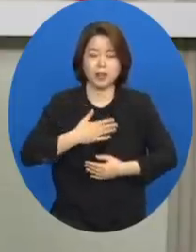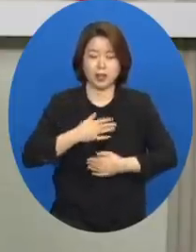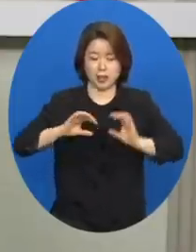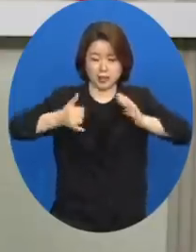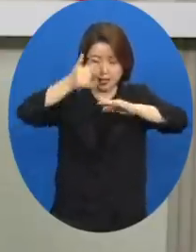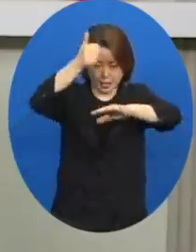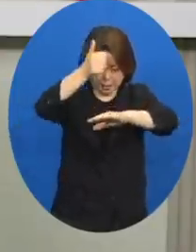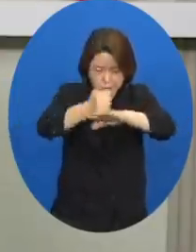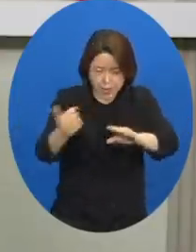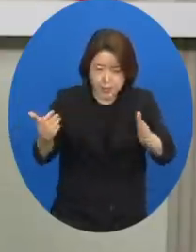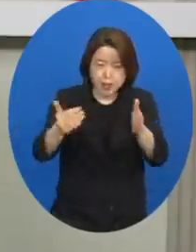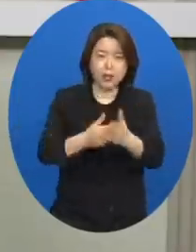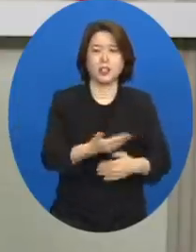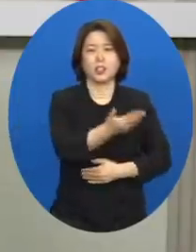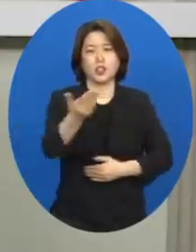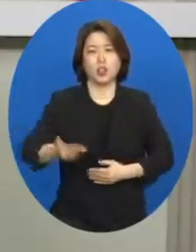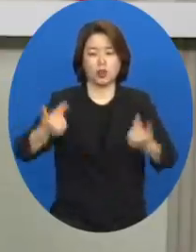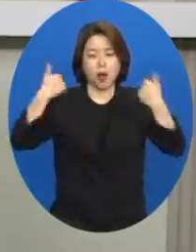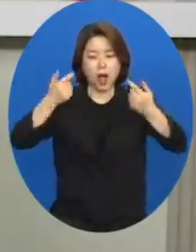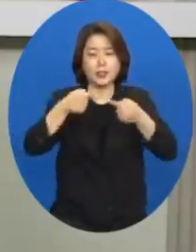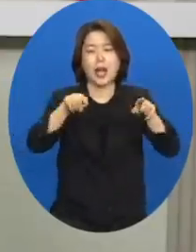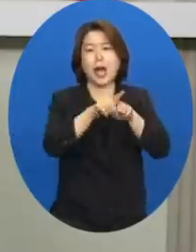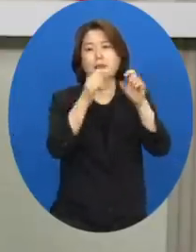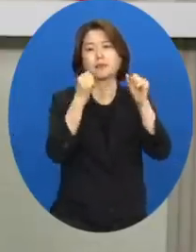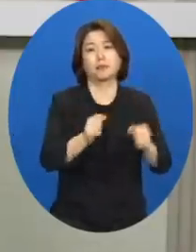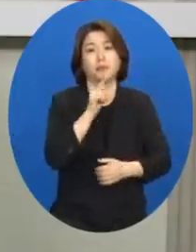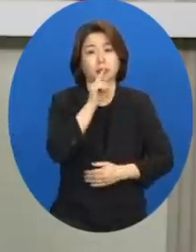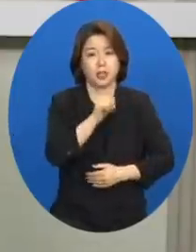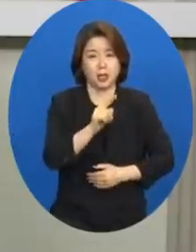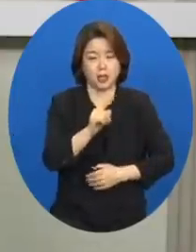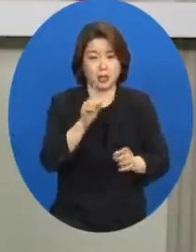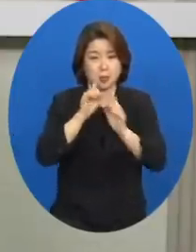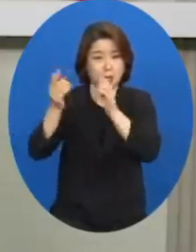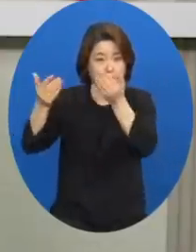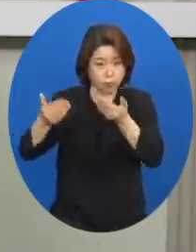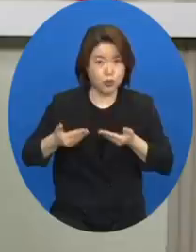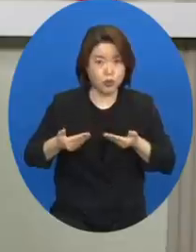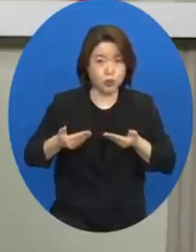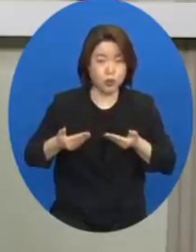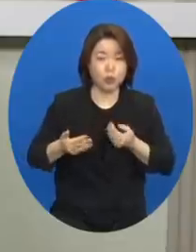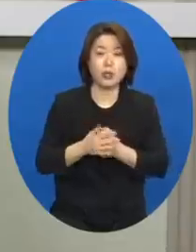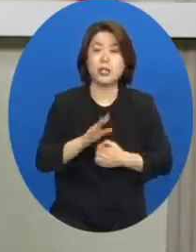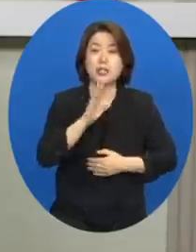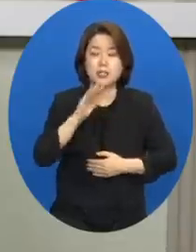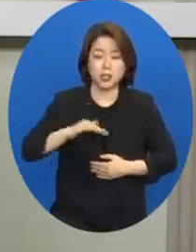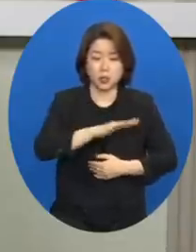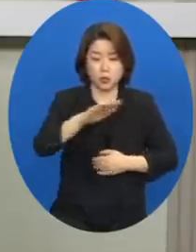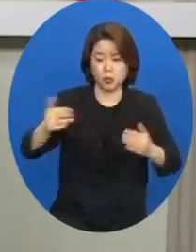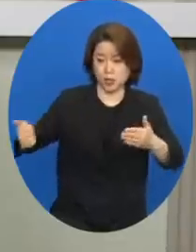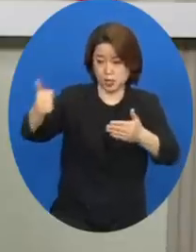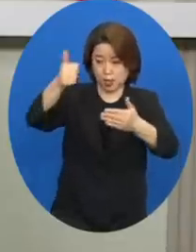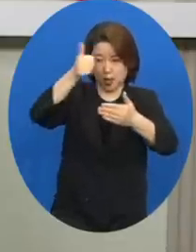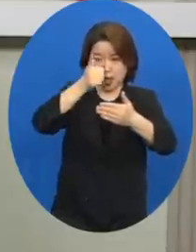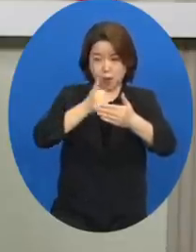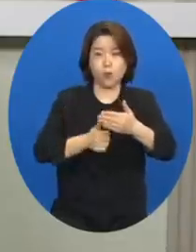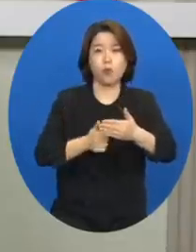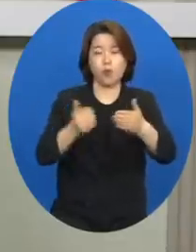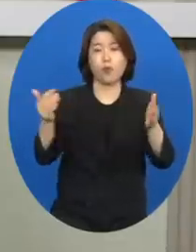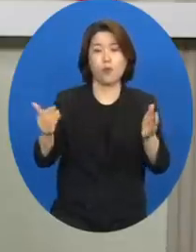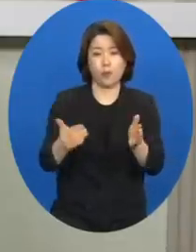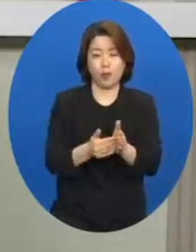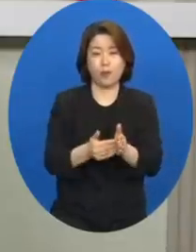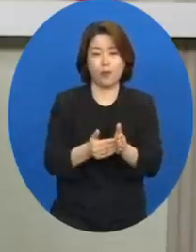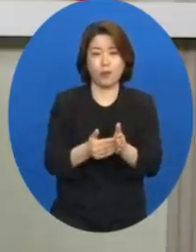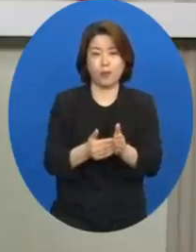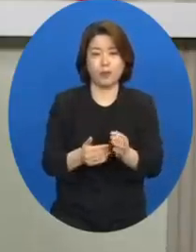끝날까지 너희와 항상 함께 있으리라 말씀하시고 실제로 우리 안에 오셨습니다